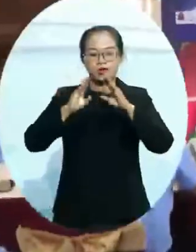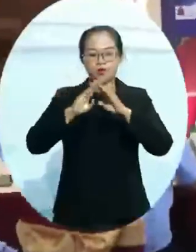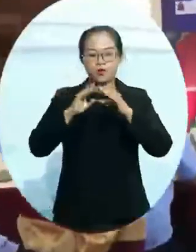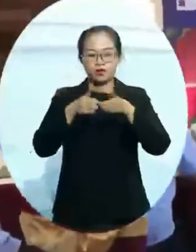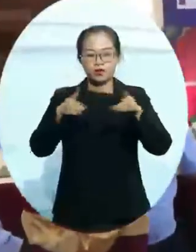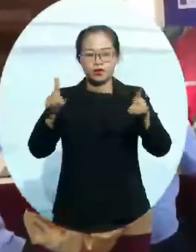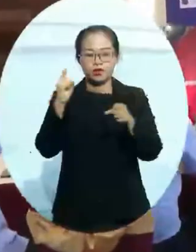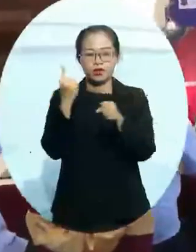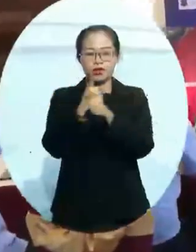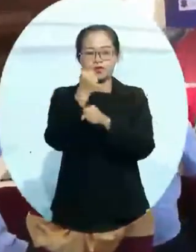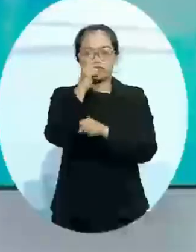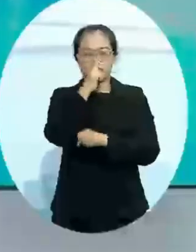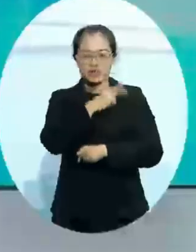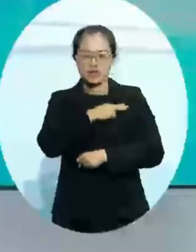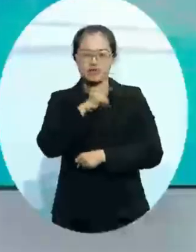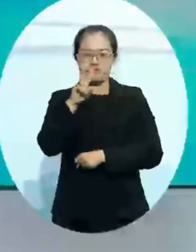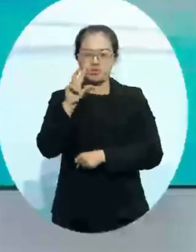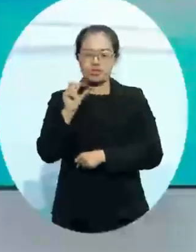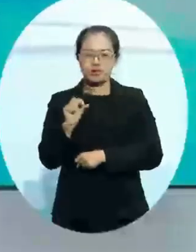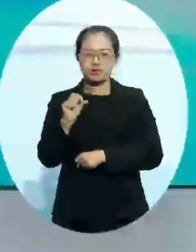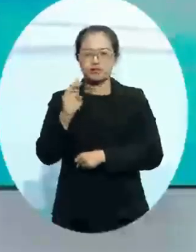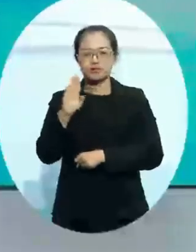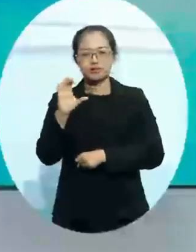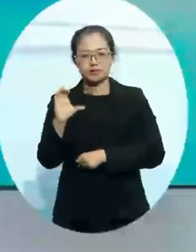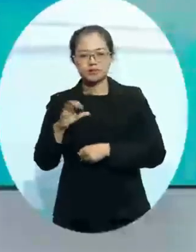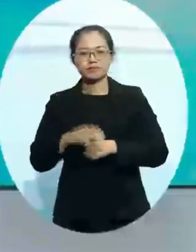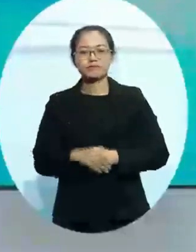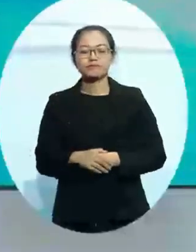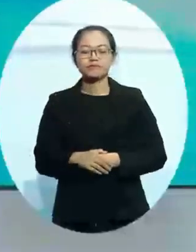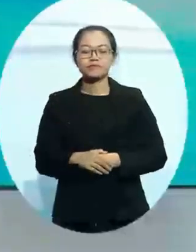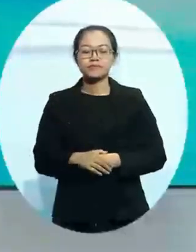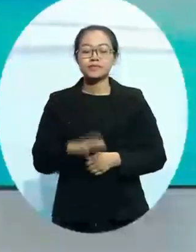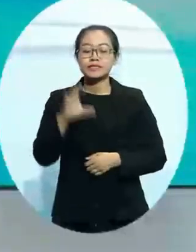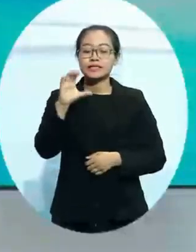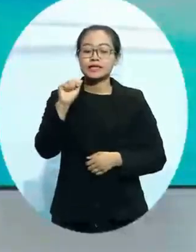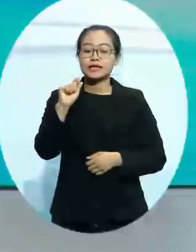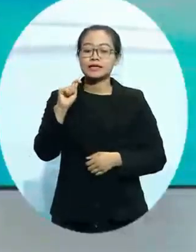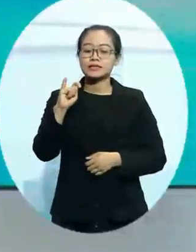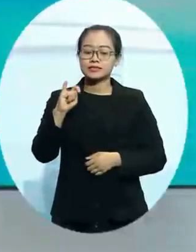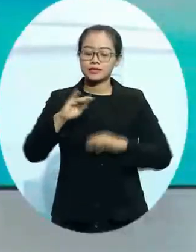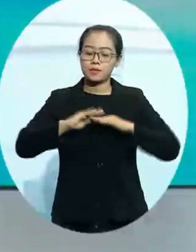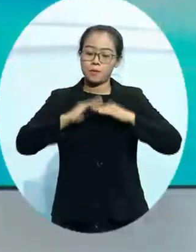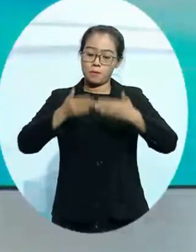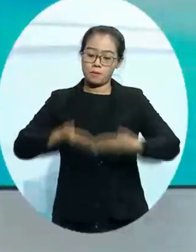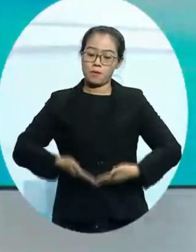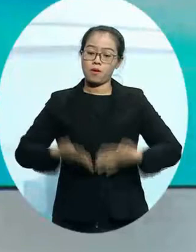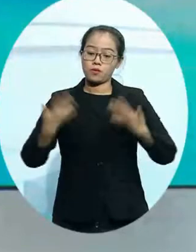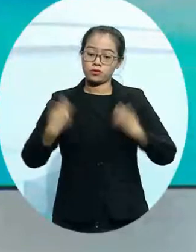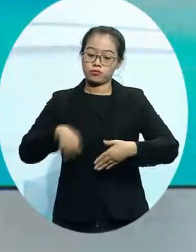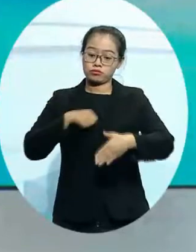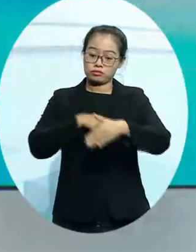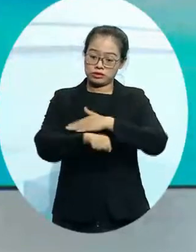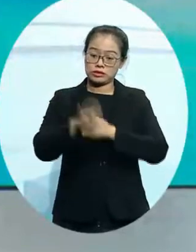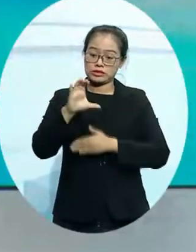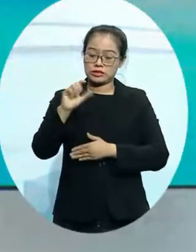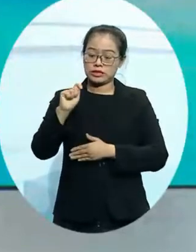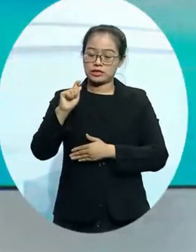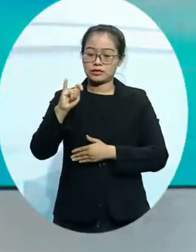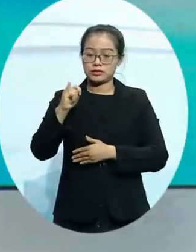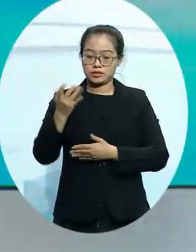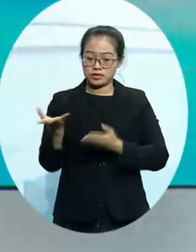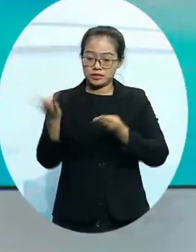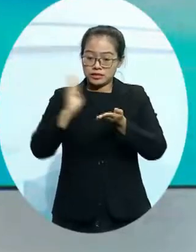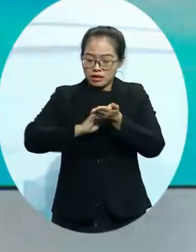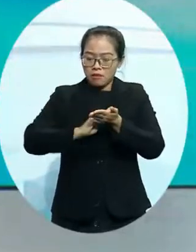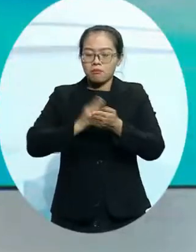Nam VSBC. Bổ sung canxi sau sinh cho sản phụ là việc làm cần thiết, nhất là đối với những trường hợp cho